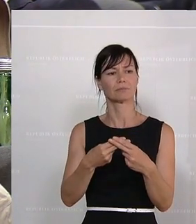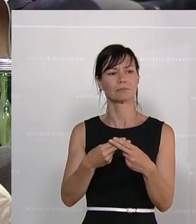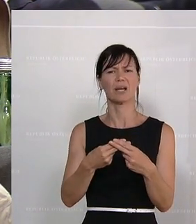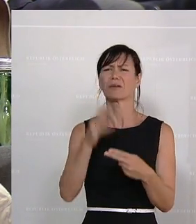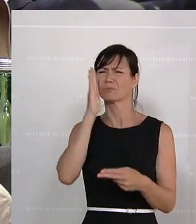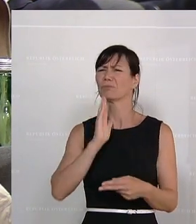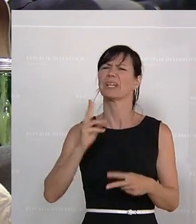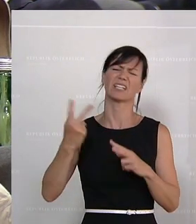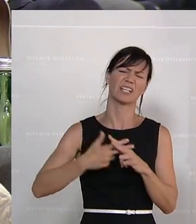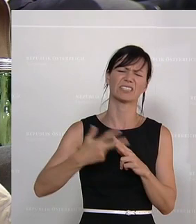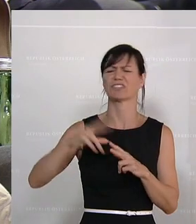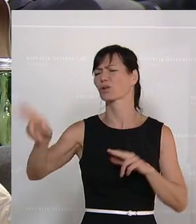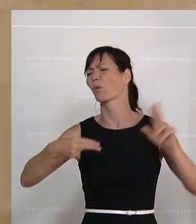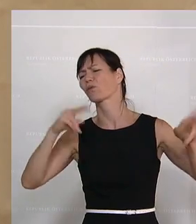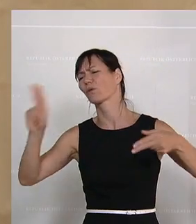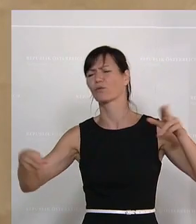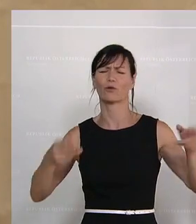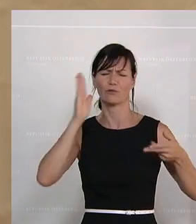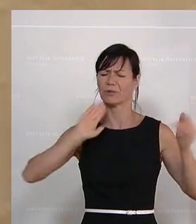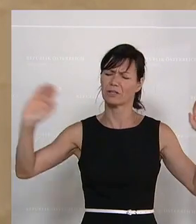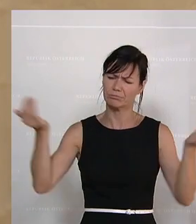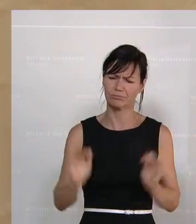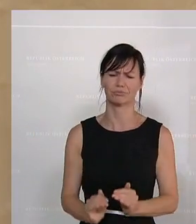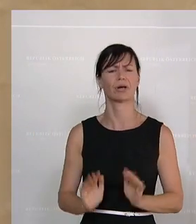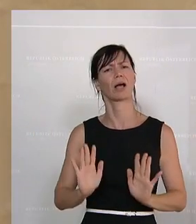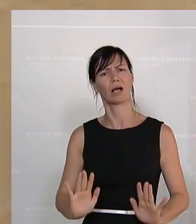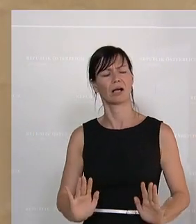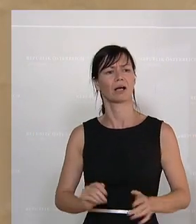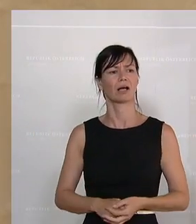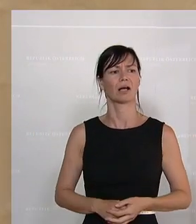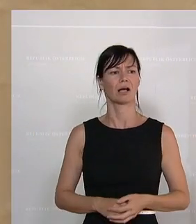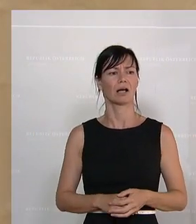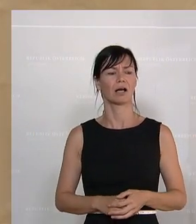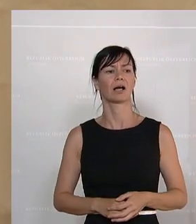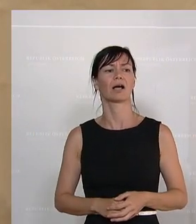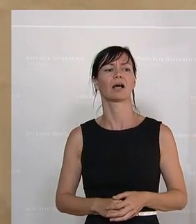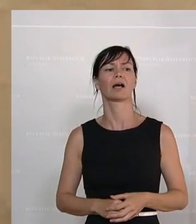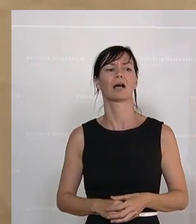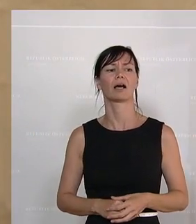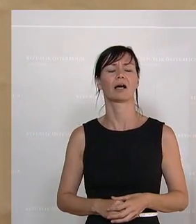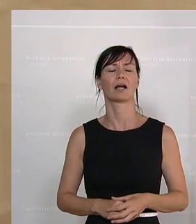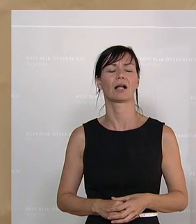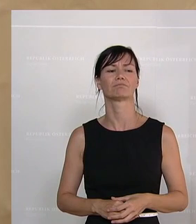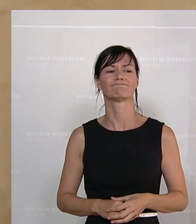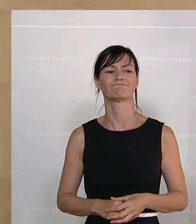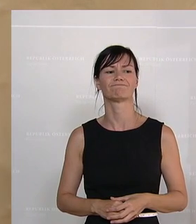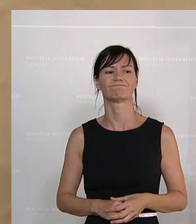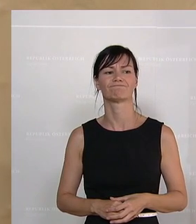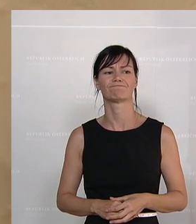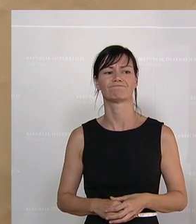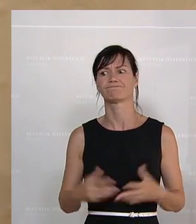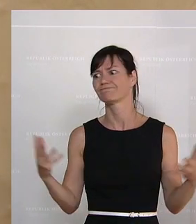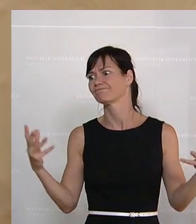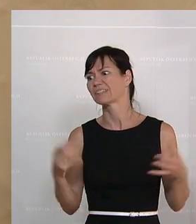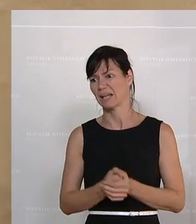zwischenrufe vielleicht mittel weniger werden klar ist auch dass die ja aber